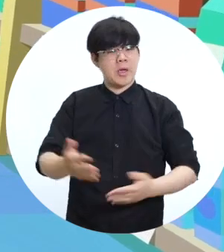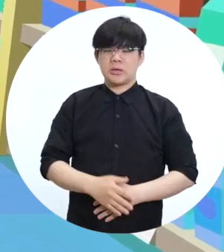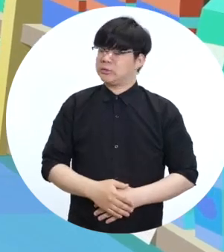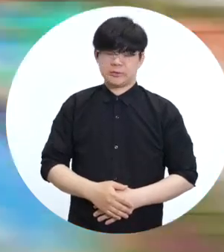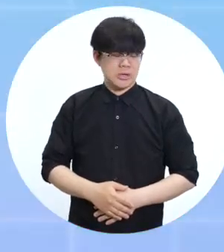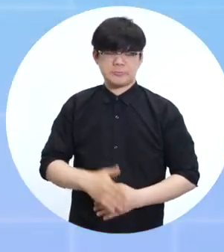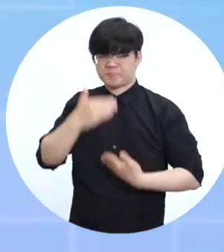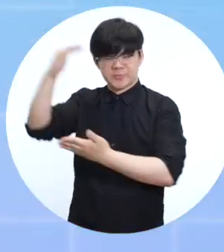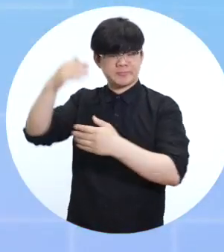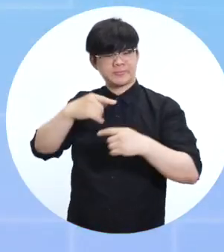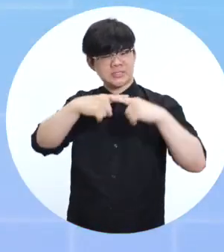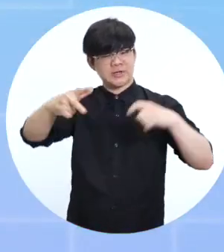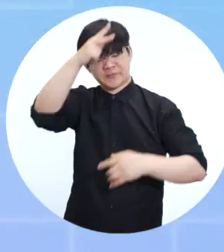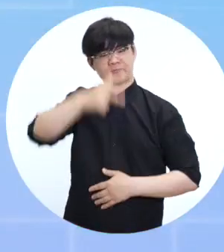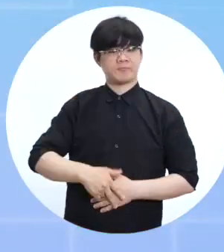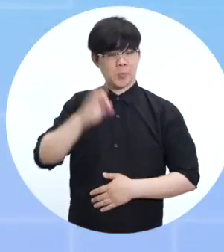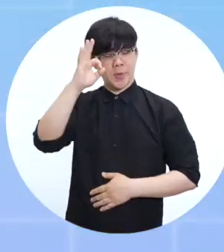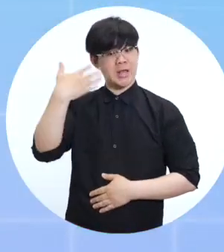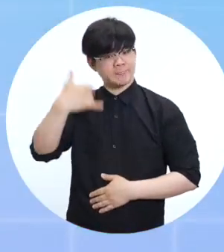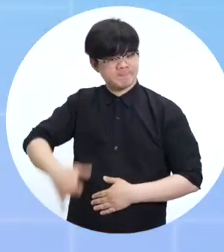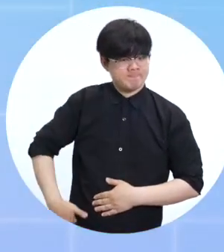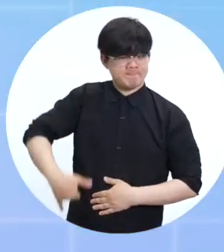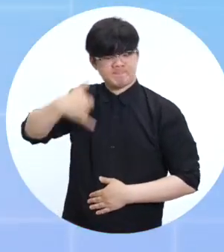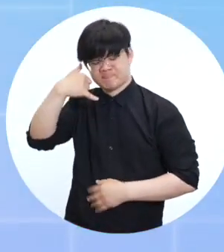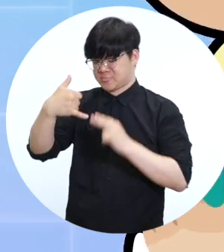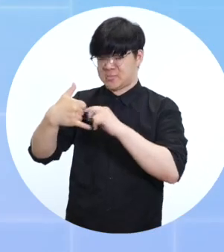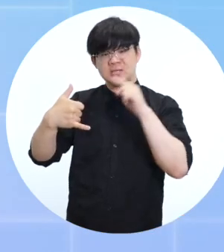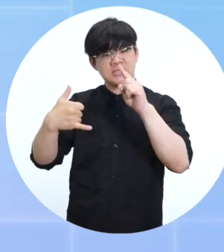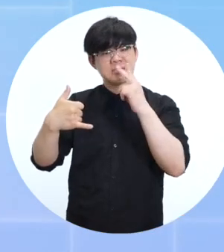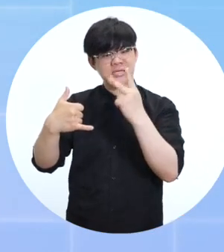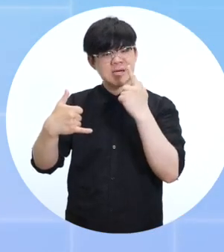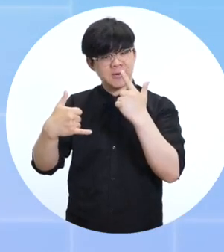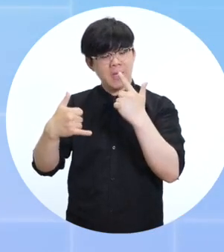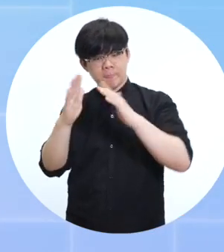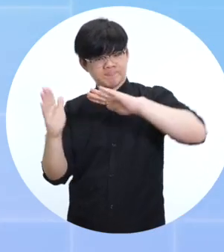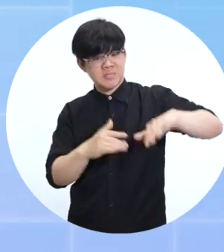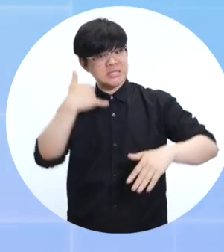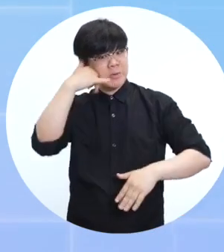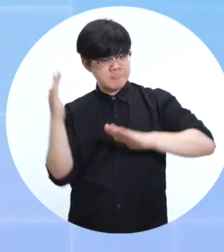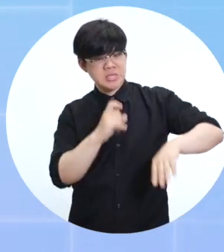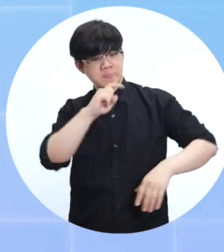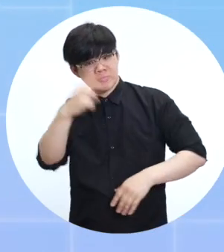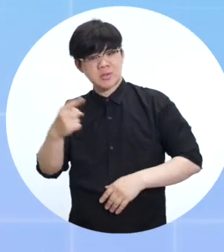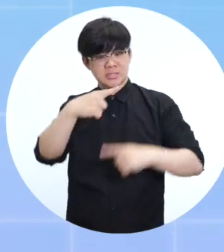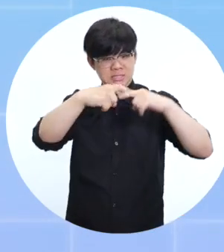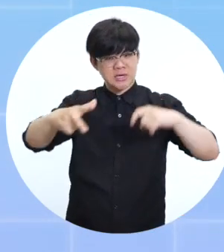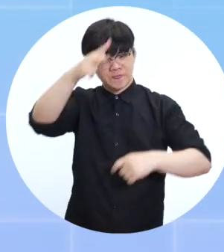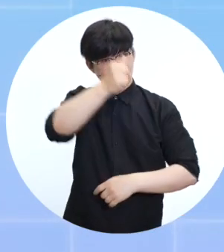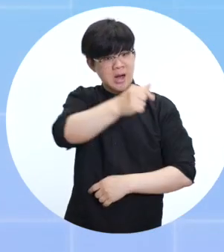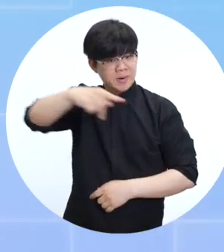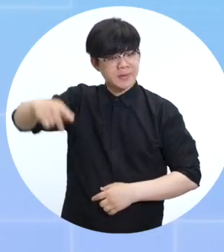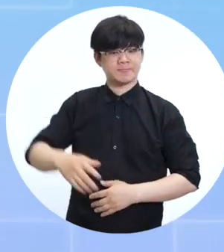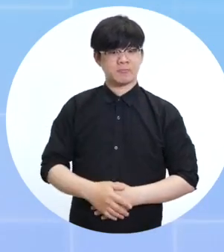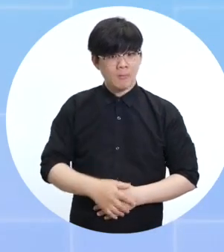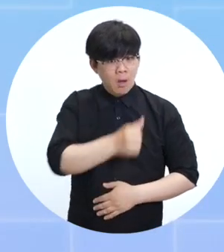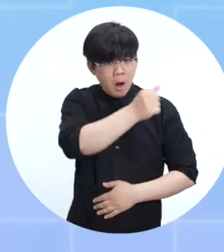向市政处反映下啦。 好，等我即刻打电话过去先。啊，28。 老公，而家除咗打电话，仲可以用市政在线